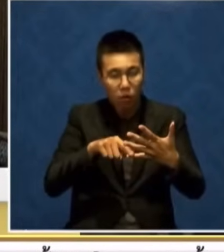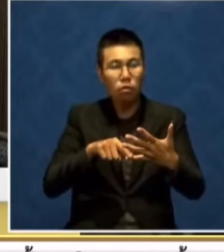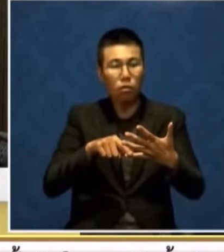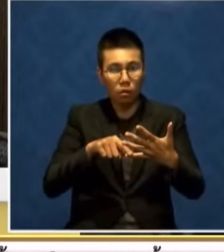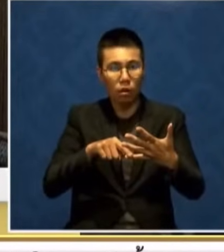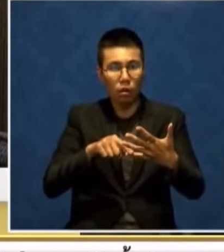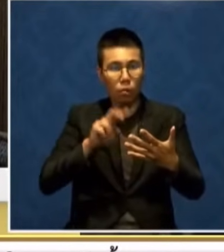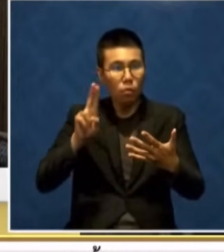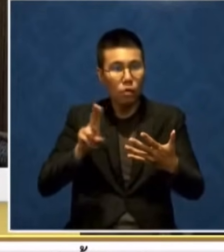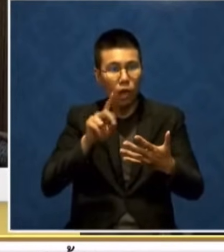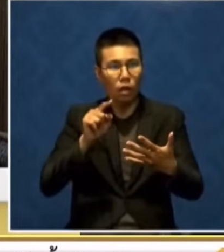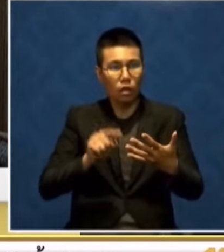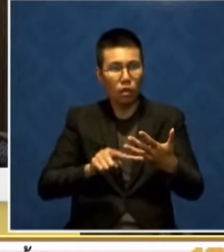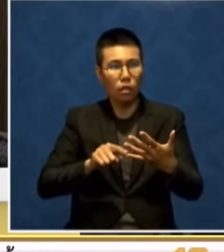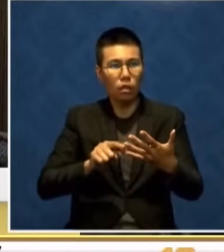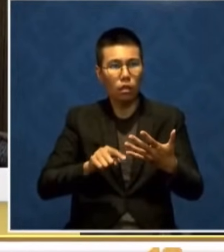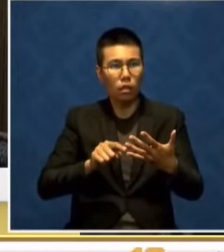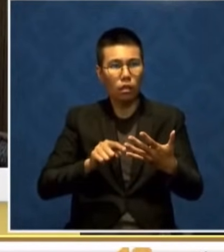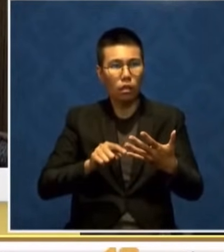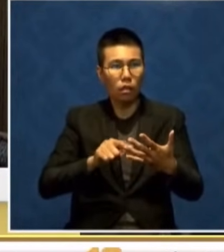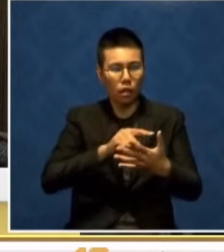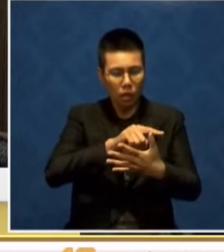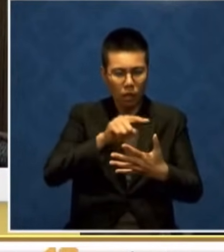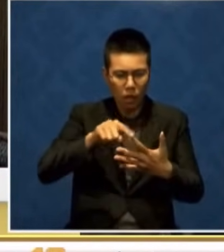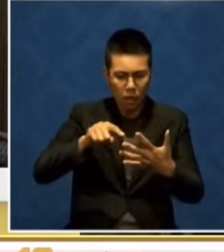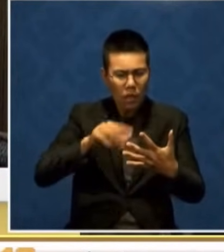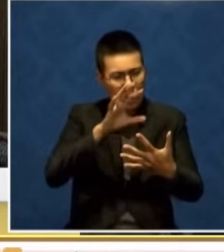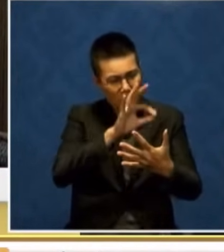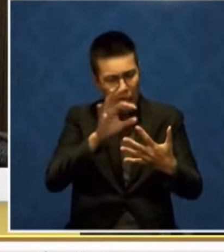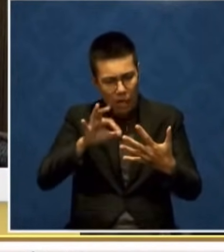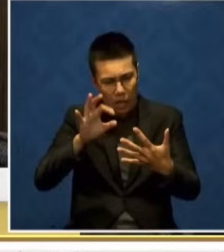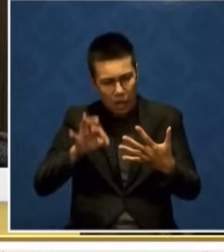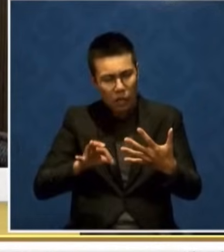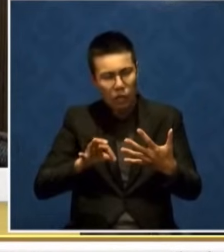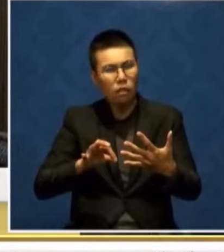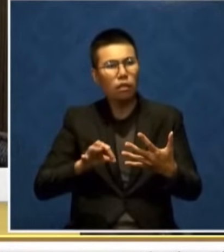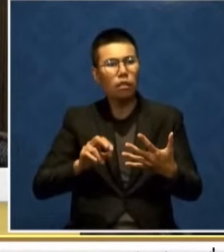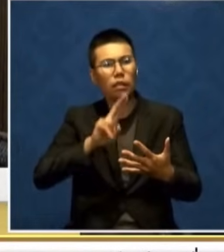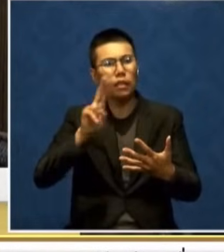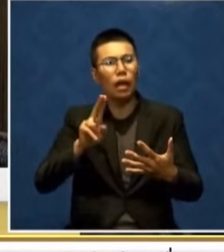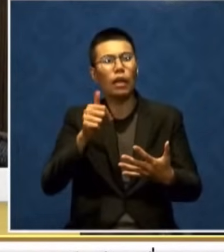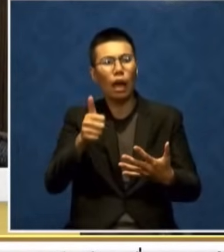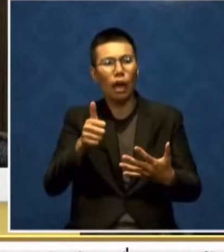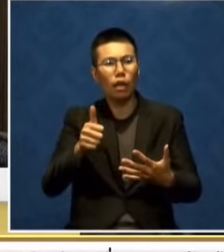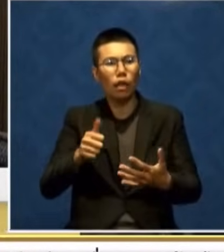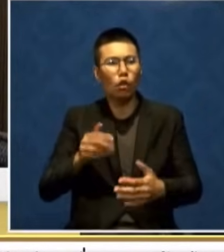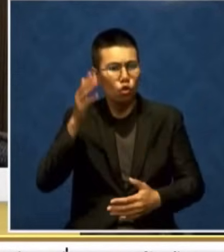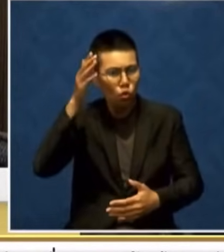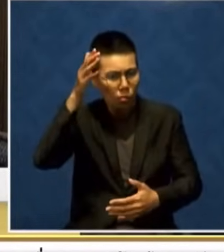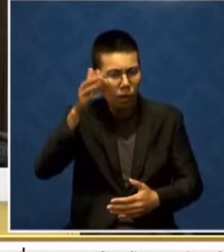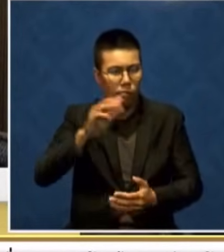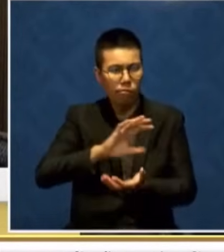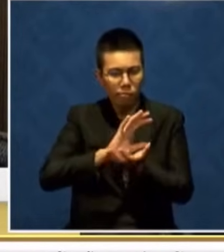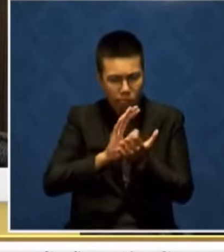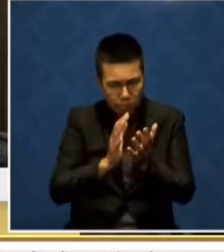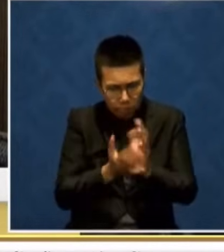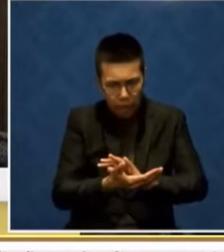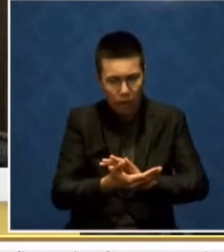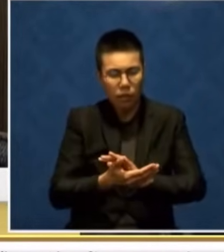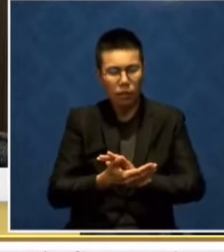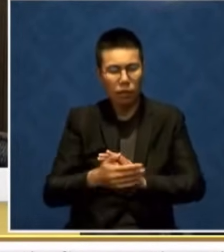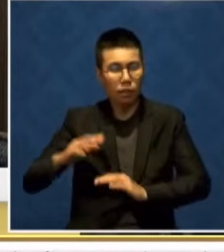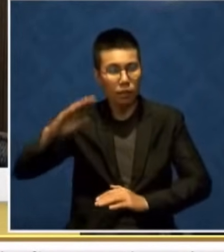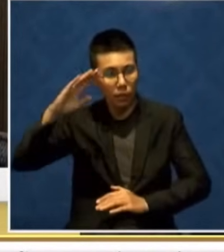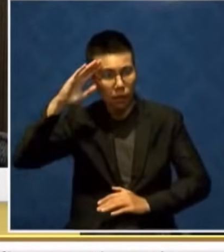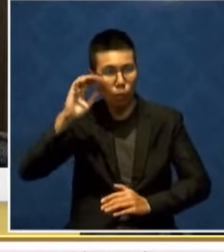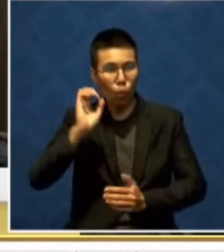ไปใช้บางข้อก็ได้นะแล้วผมเชื่อว่ามันจะนำไปสู่การเปลี่ยนแปลงการปฏิรูปตำรวจแล้วทำให้